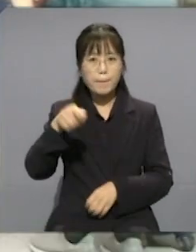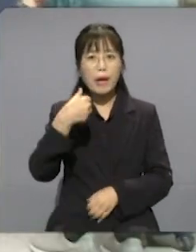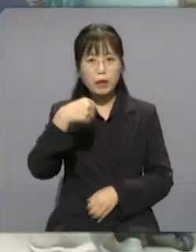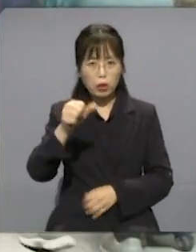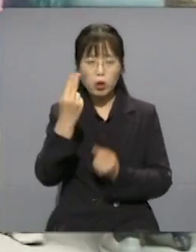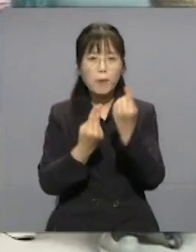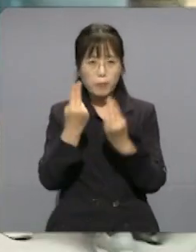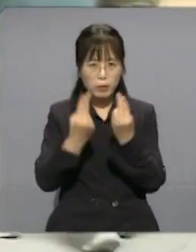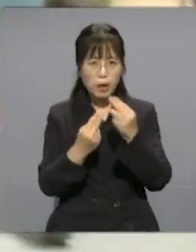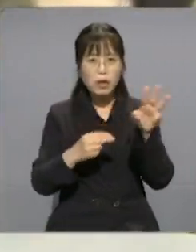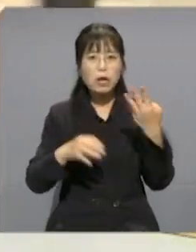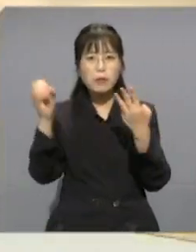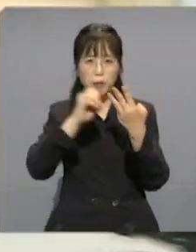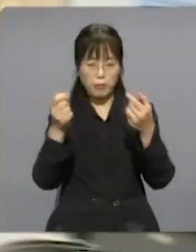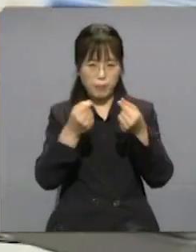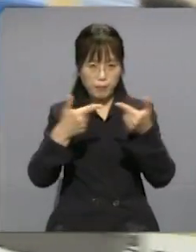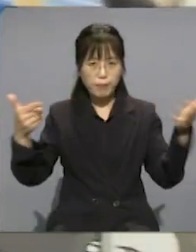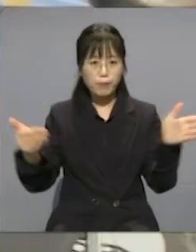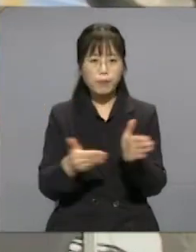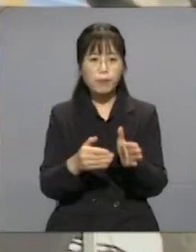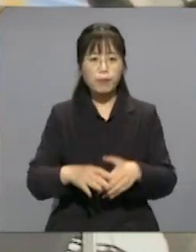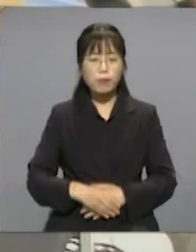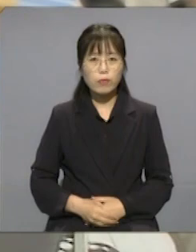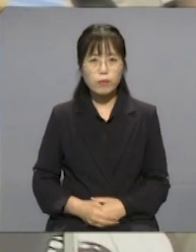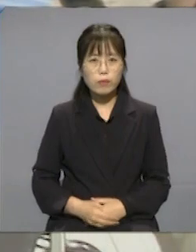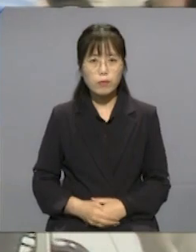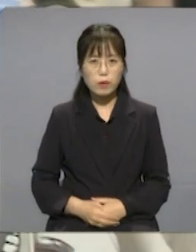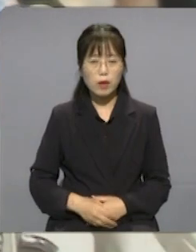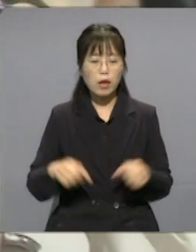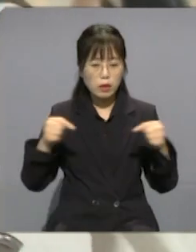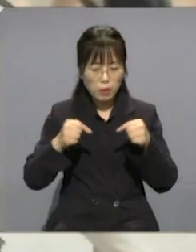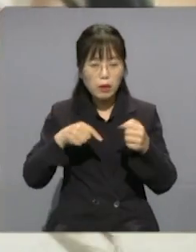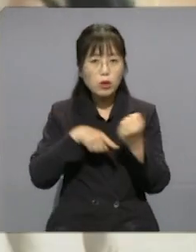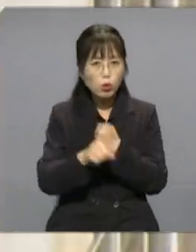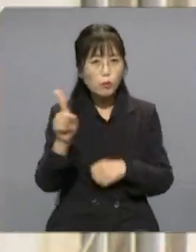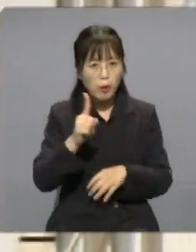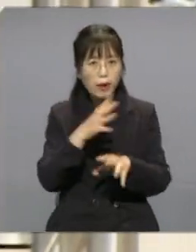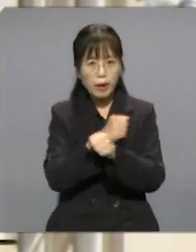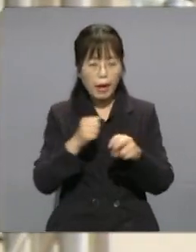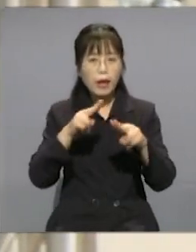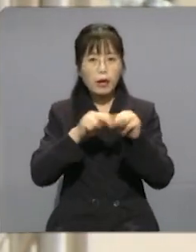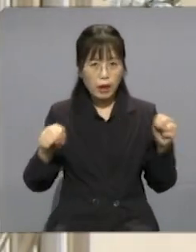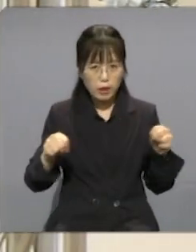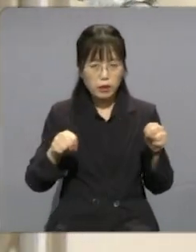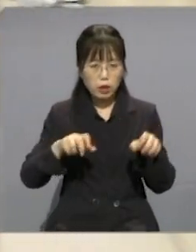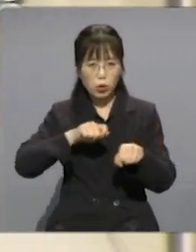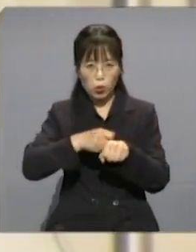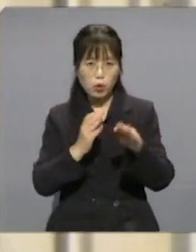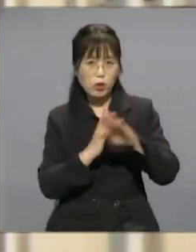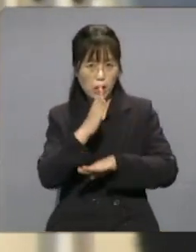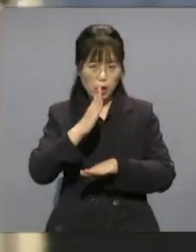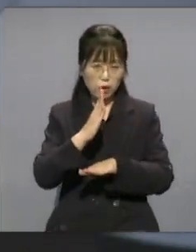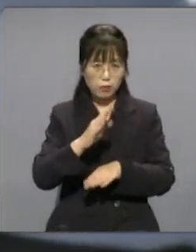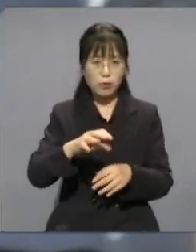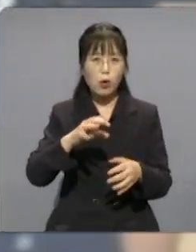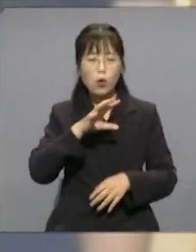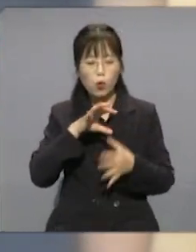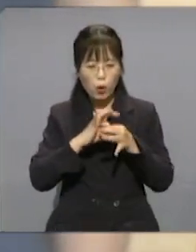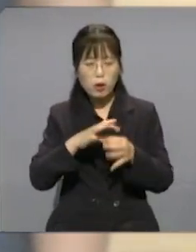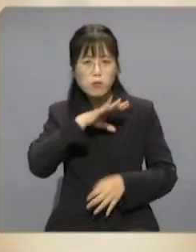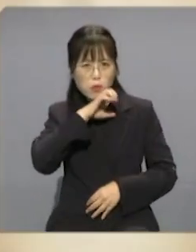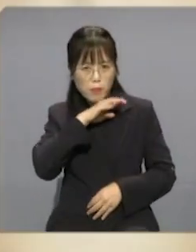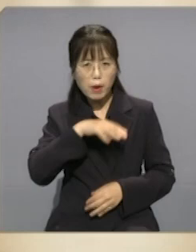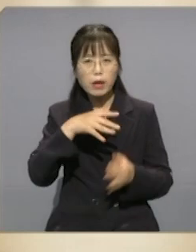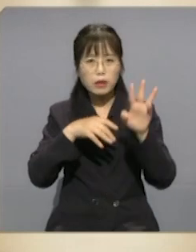105건에 비해 300%나 늘었습니다. 상담 사유는 계약 해제, 해지 및 과도한 위약금 관련 불만이